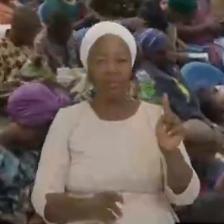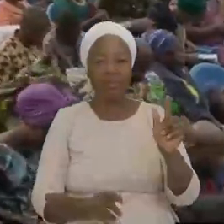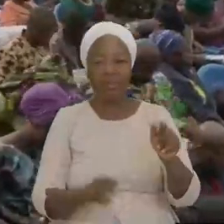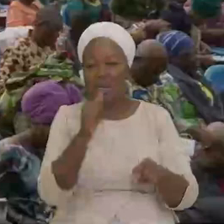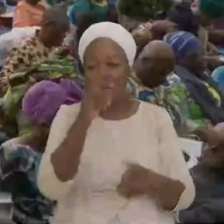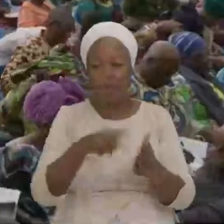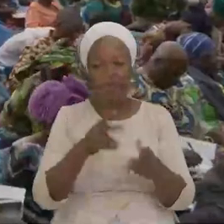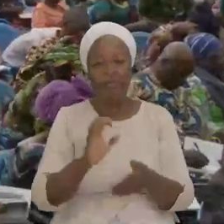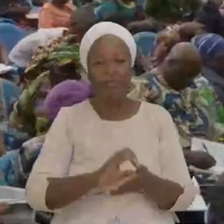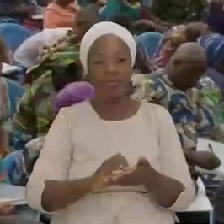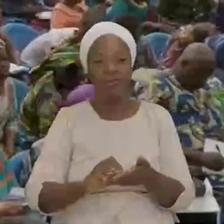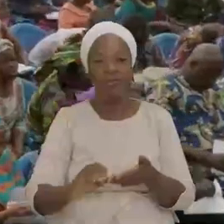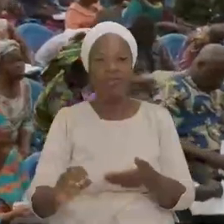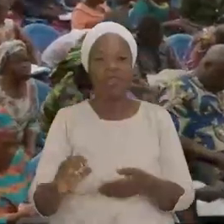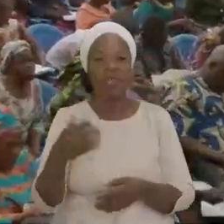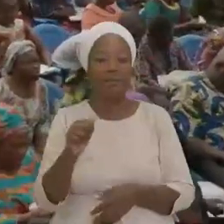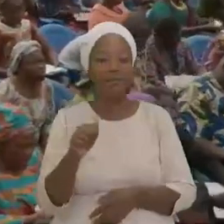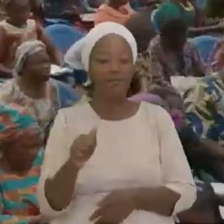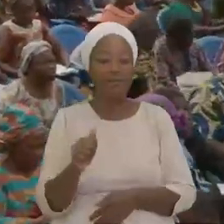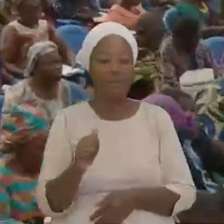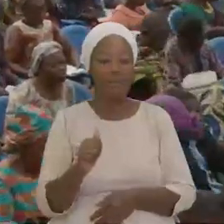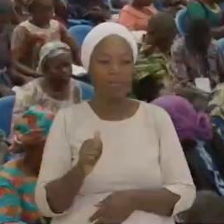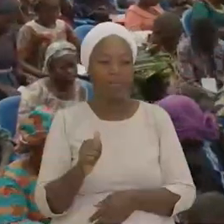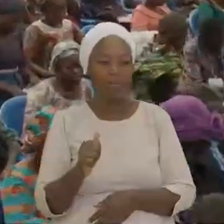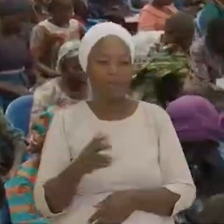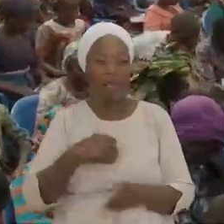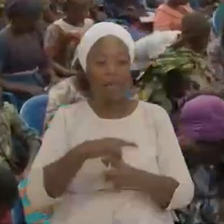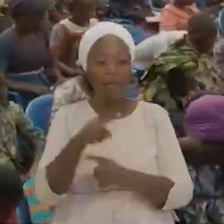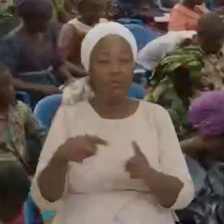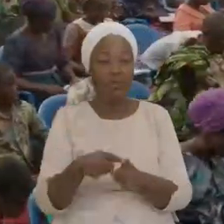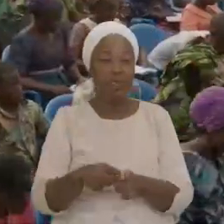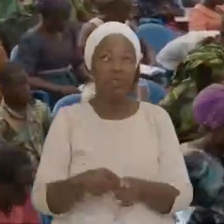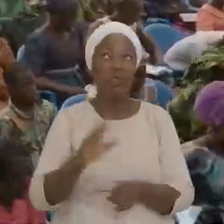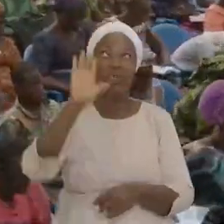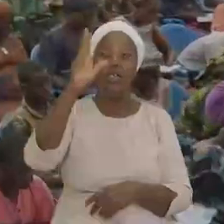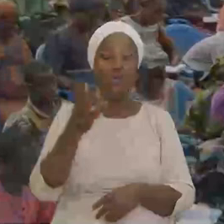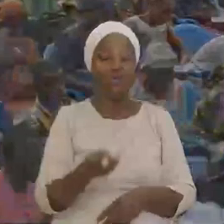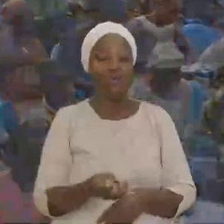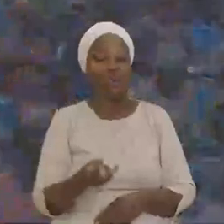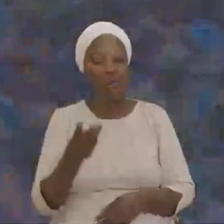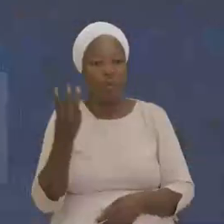En Matthieu chapitre 21, je vous lis à partir du verset 10.